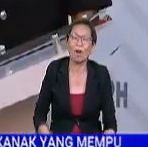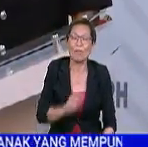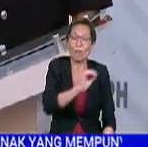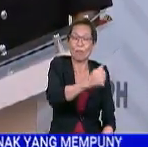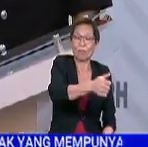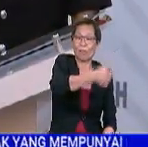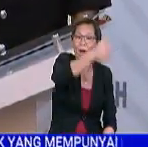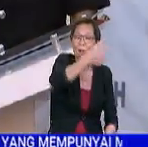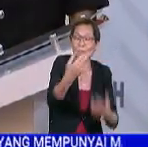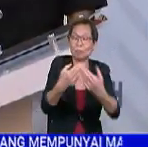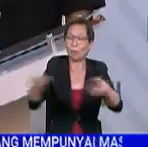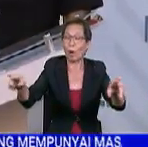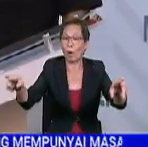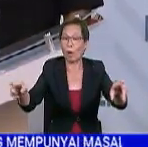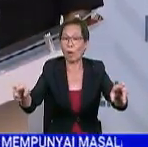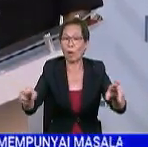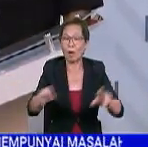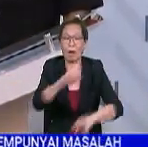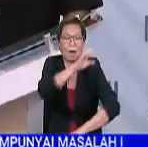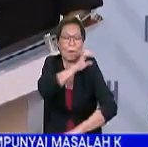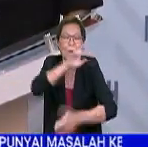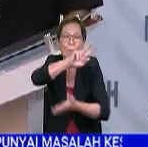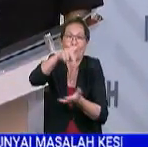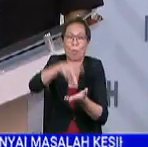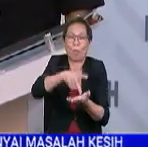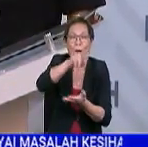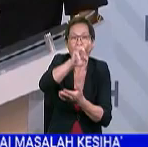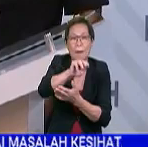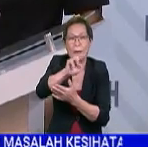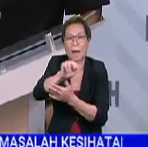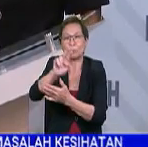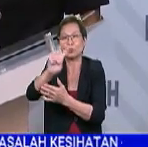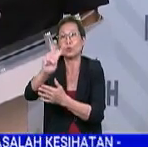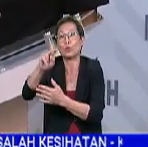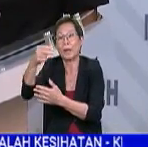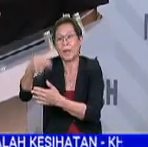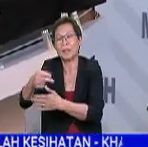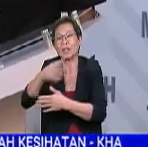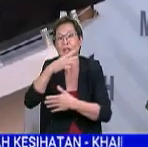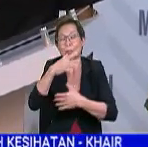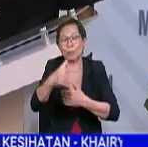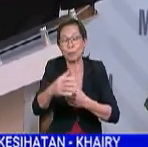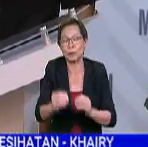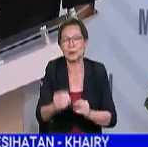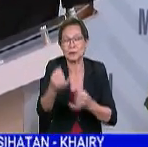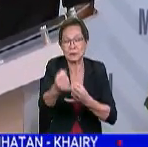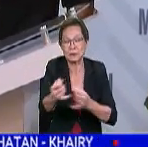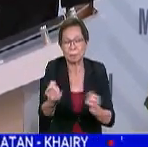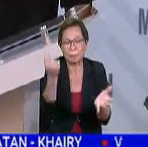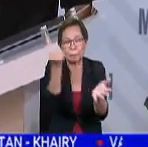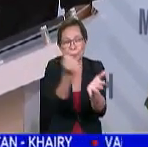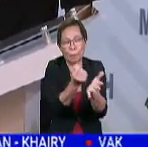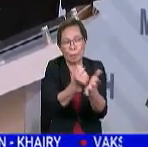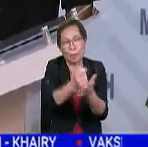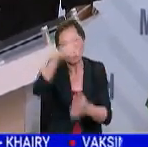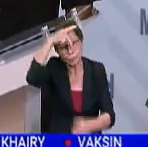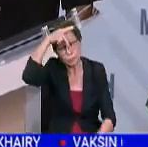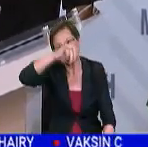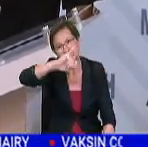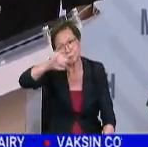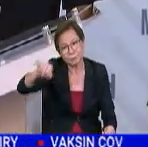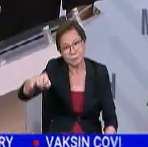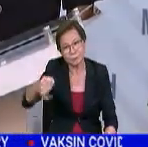Terdahulu, beliau melancarkan ruang eksekutif pusat MM2H di Ibu Pejabat Jabatan Immigration Putrajaya.